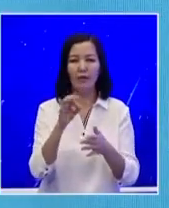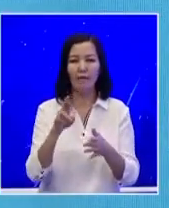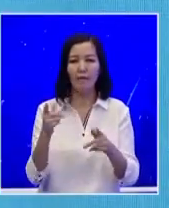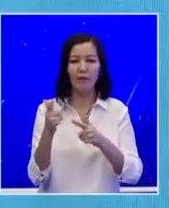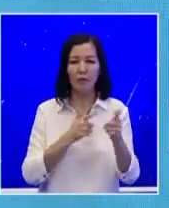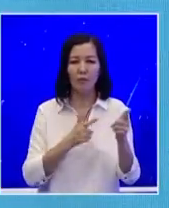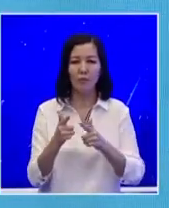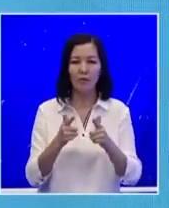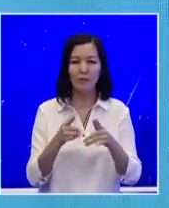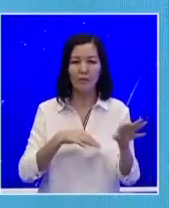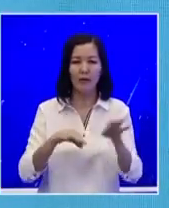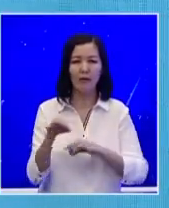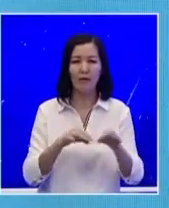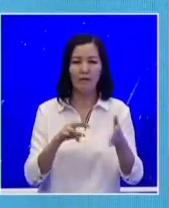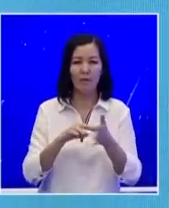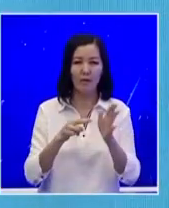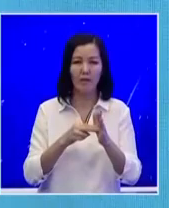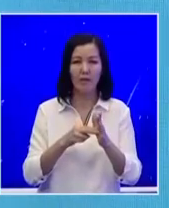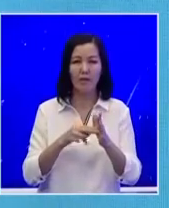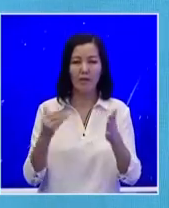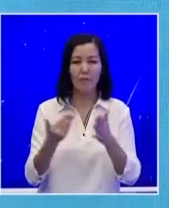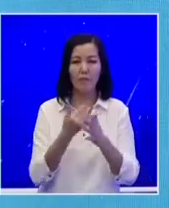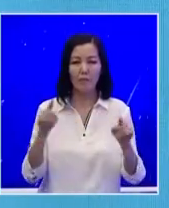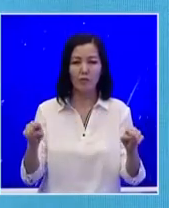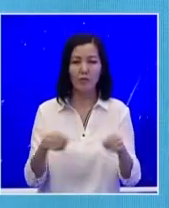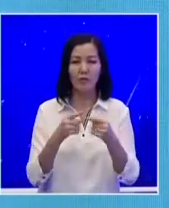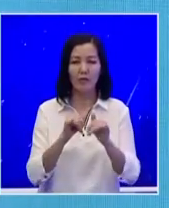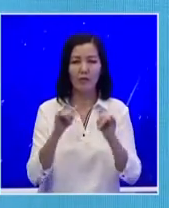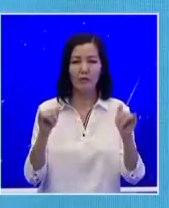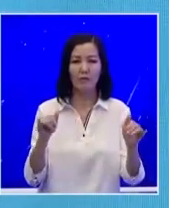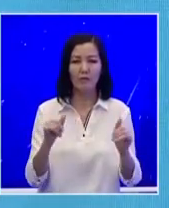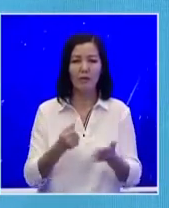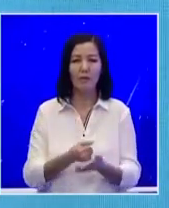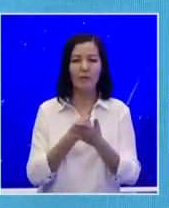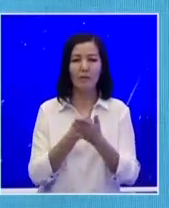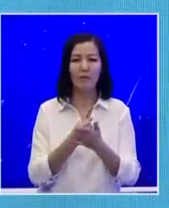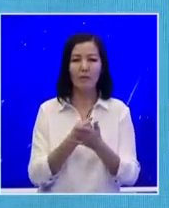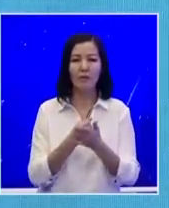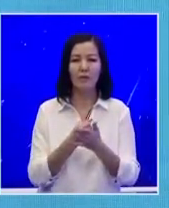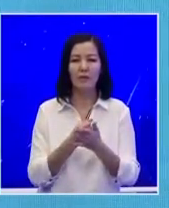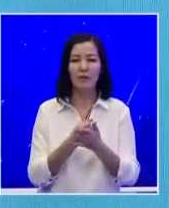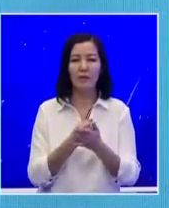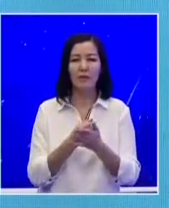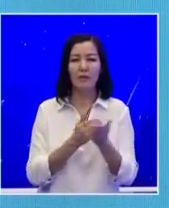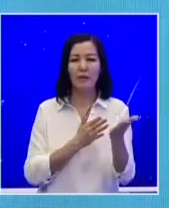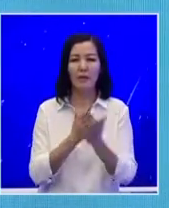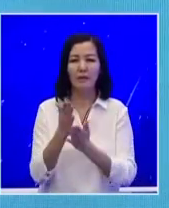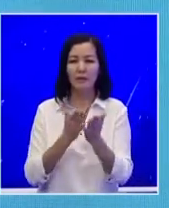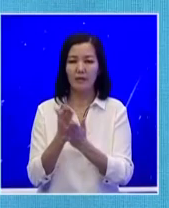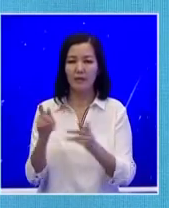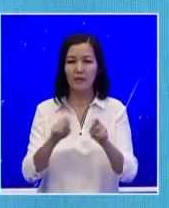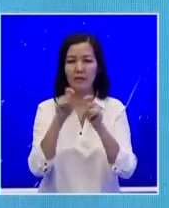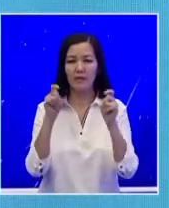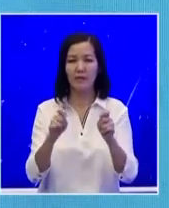подготовить проект комплексного плана по восстановлению экономического роста, включающий поддержку наиболее пострадавших отраслей.